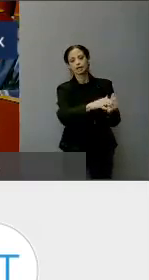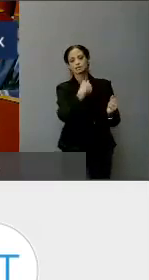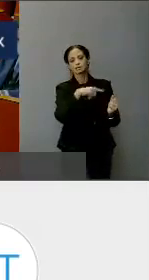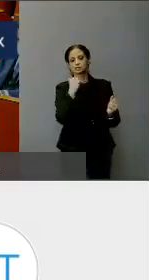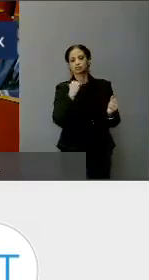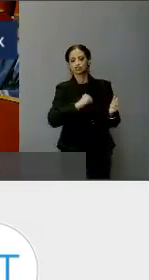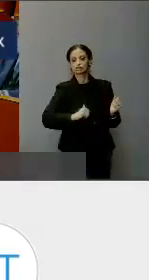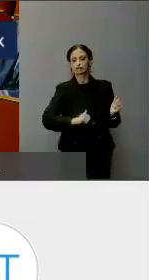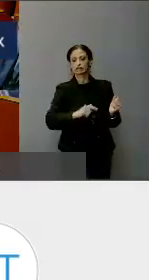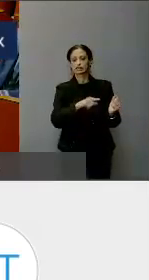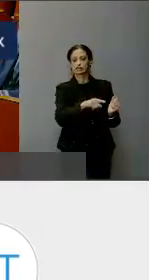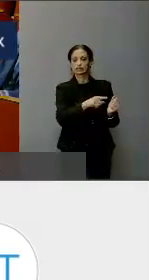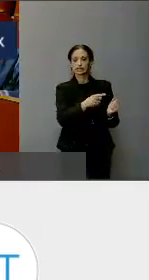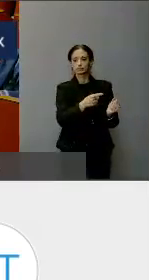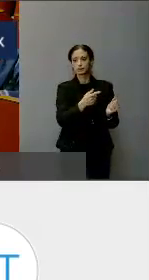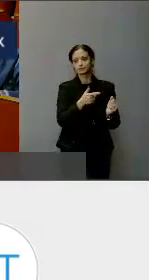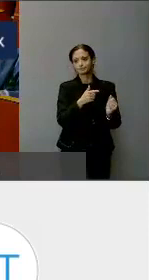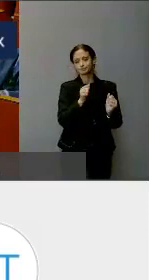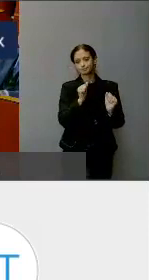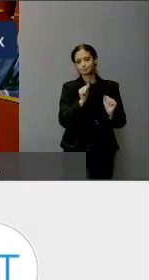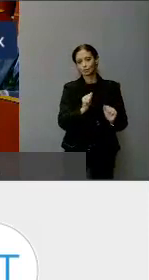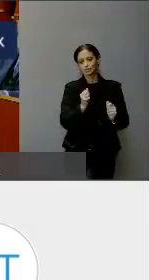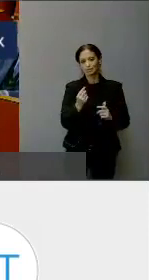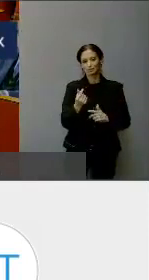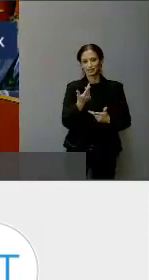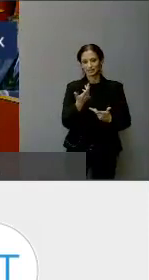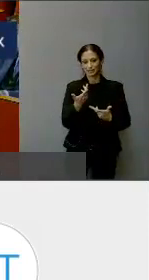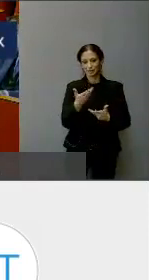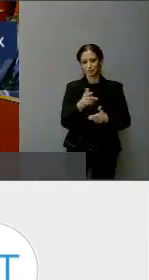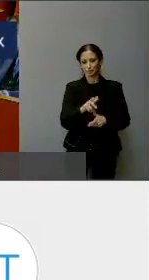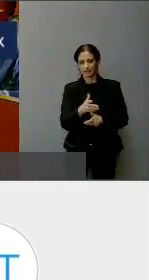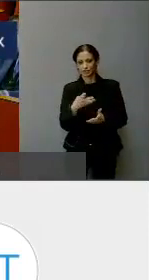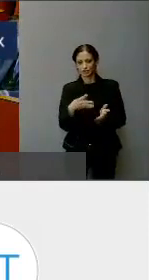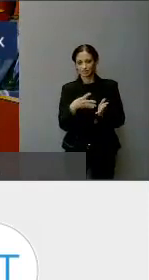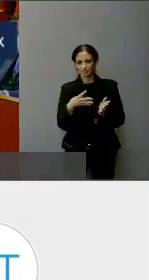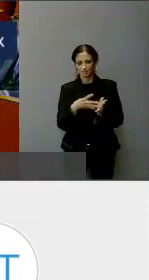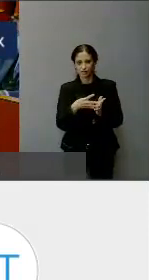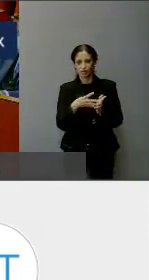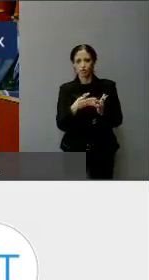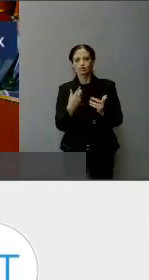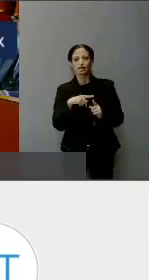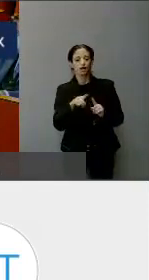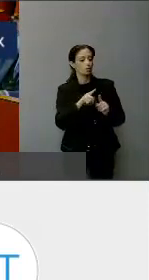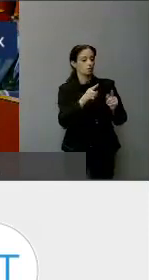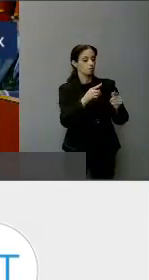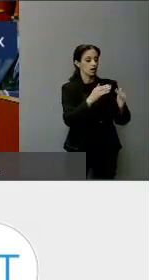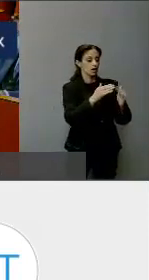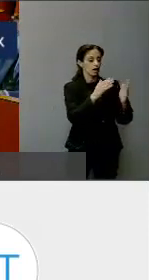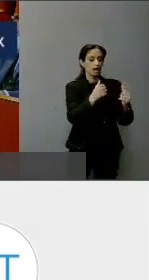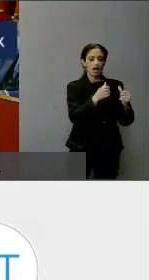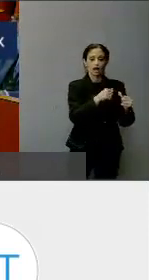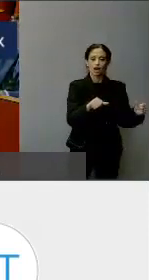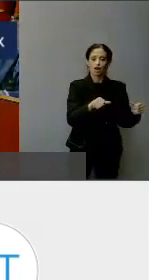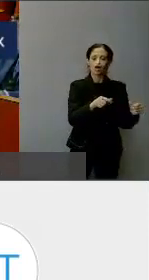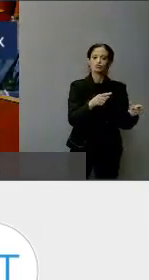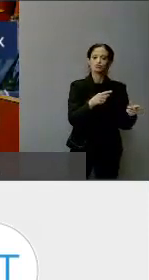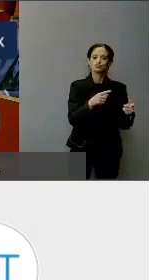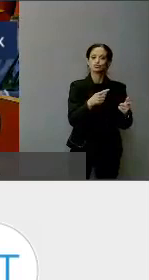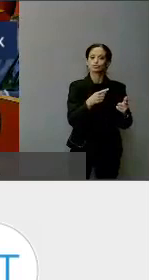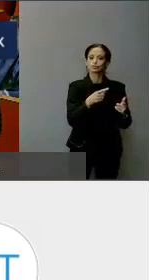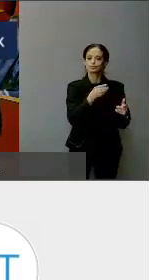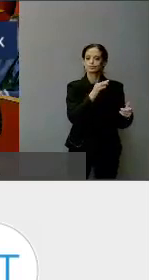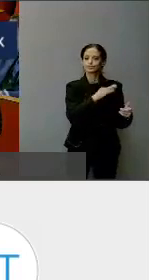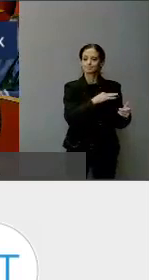l'iter a fare l'imprenditore alcuni alloggi di tipo convenzionato oppure agevolato